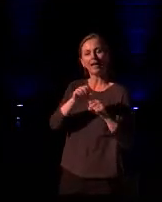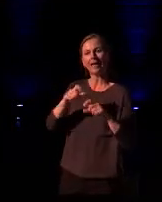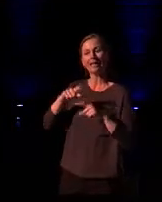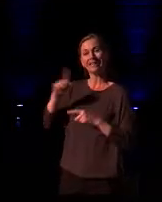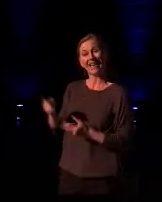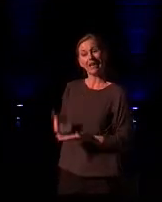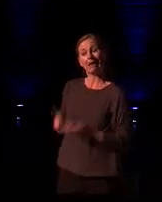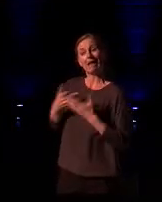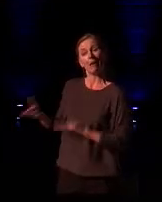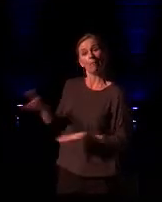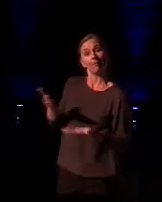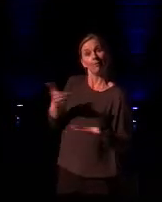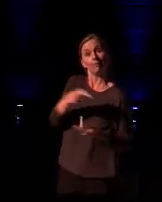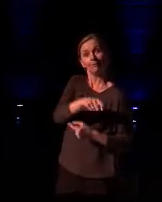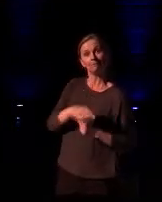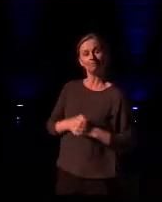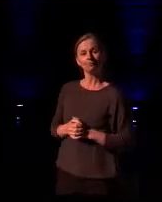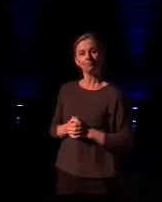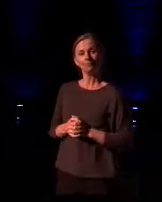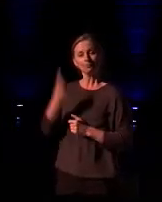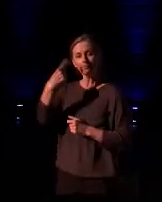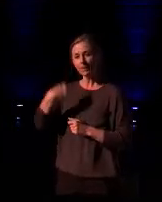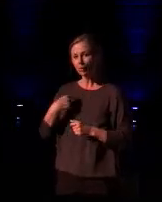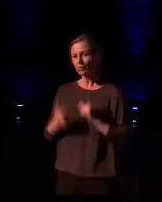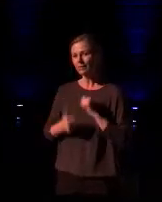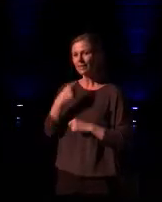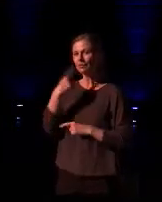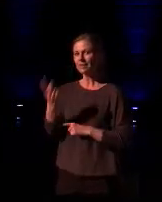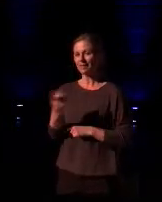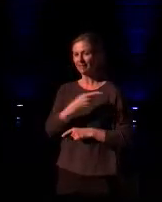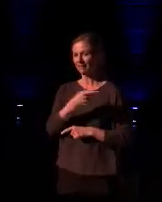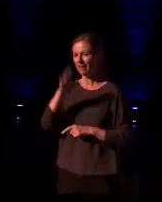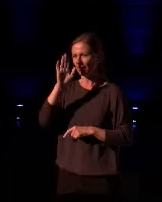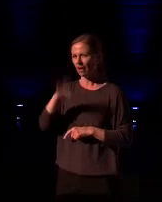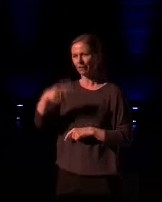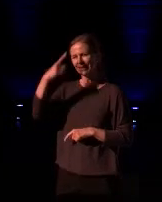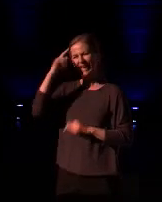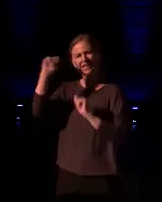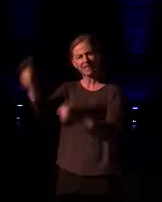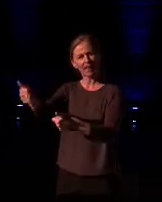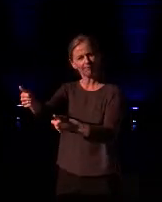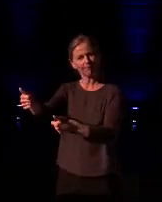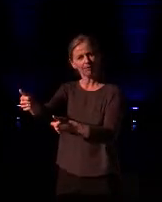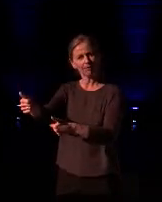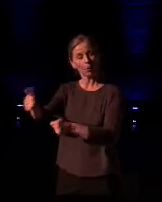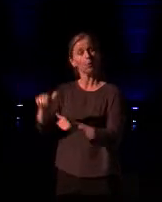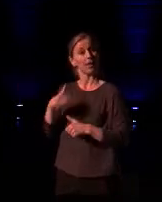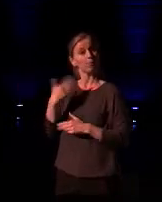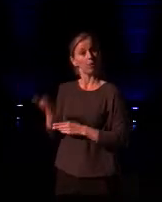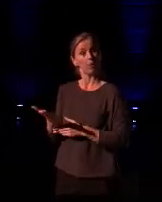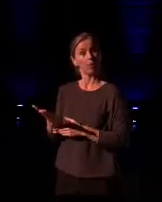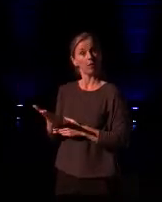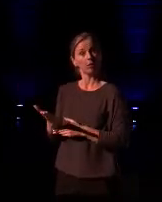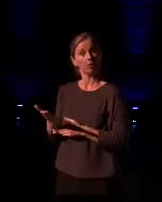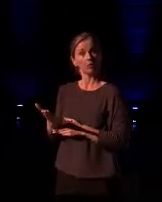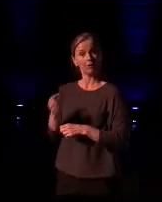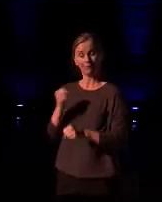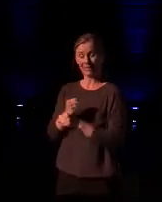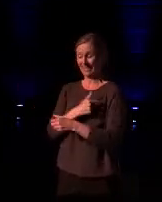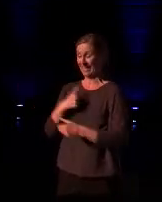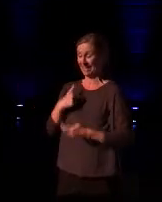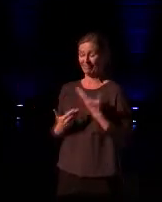få. Jeg tror også det viktig å si at dere i stand til å tenke selv. Det bra, det grunn aldri tvilt